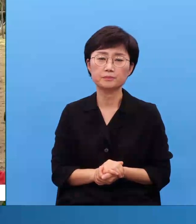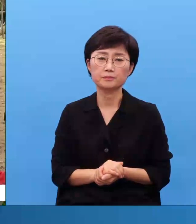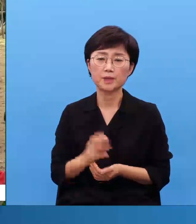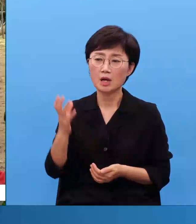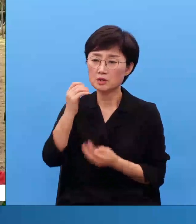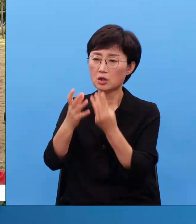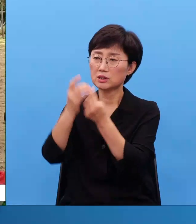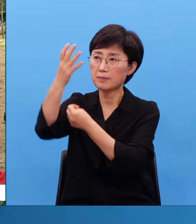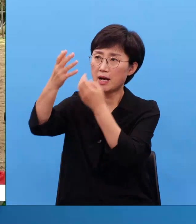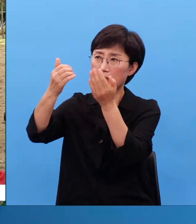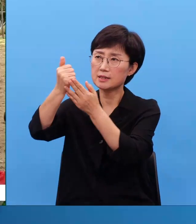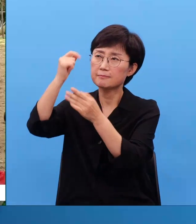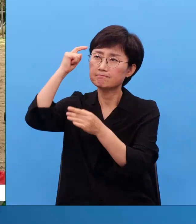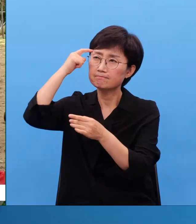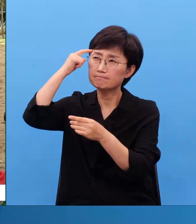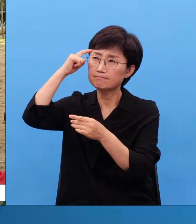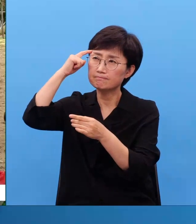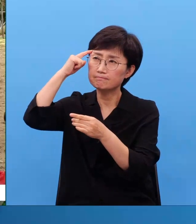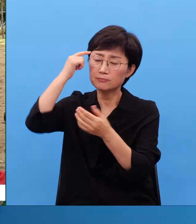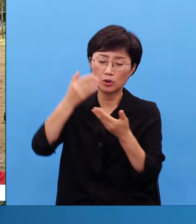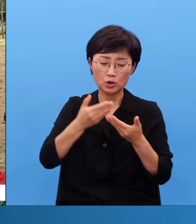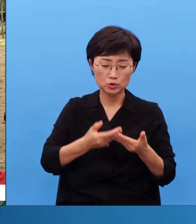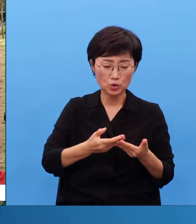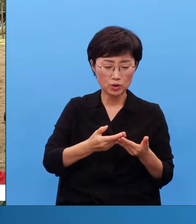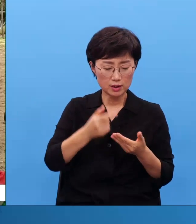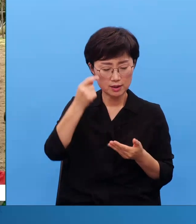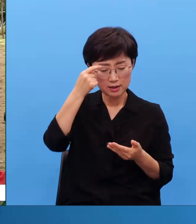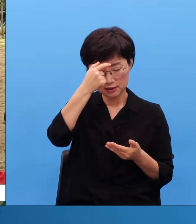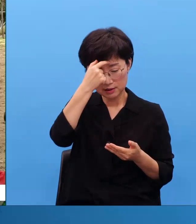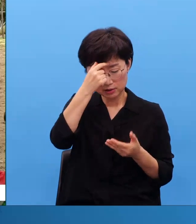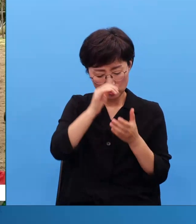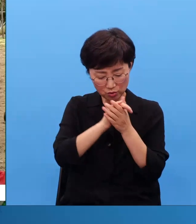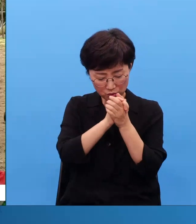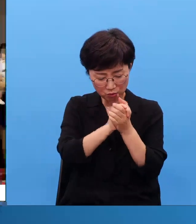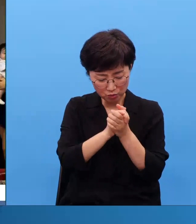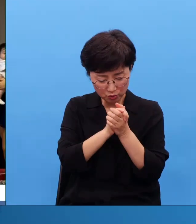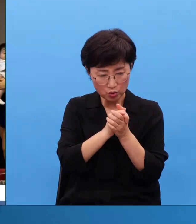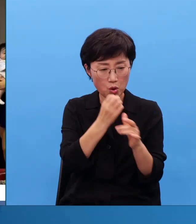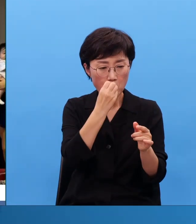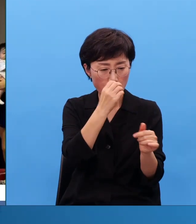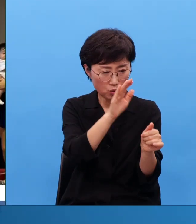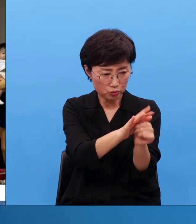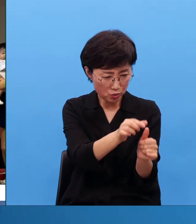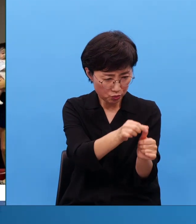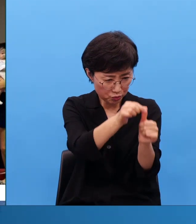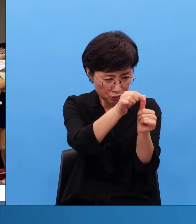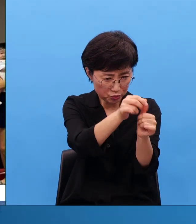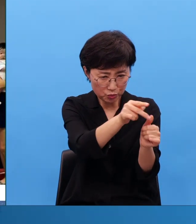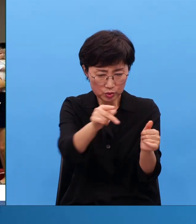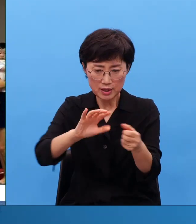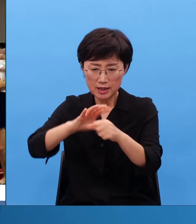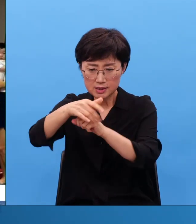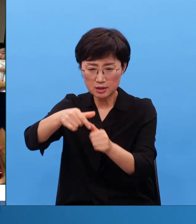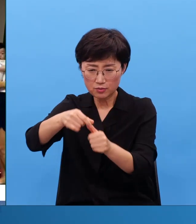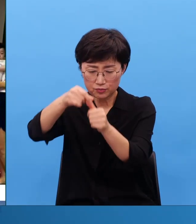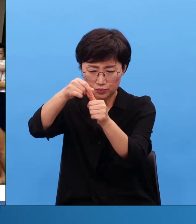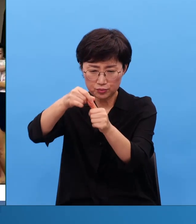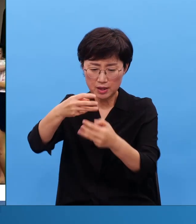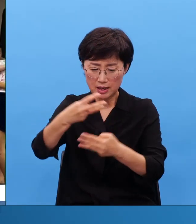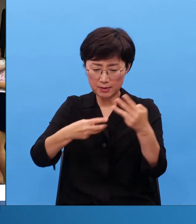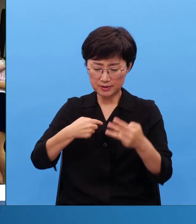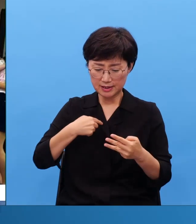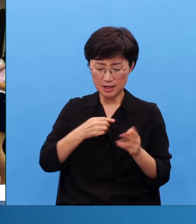성삼위 하나님을 생각하는 조용한 시간을 누리면서 홍콩을 살리고 세계를 살리는 랩넌트를 준비하고